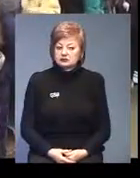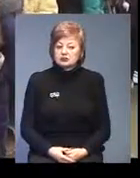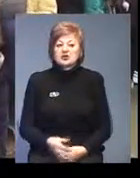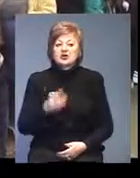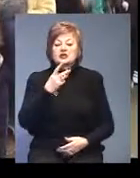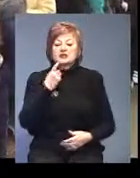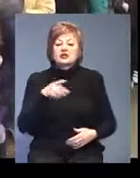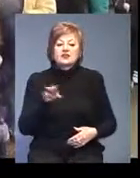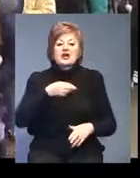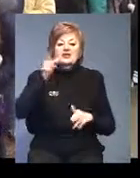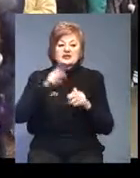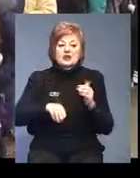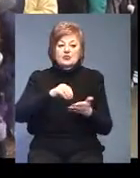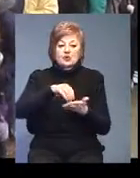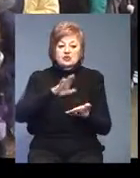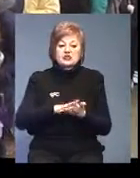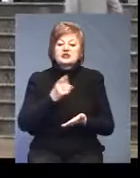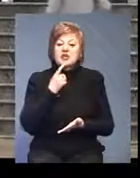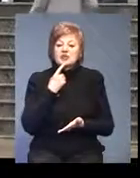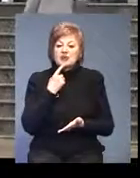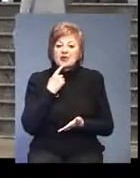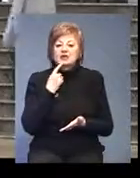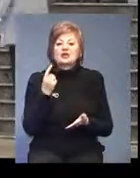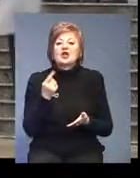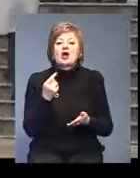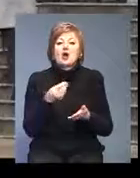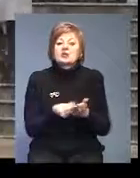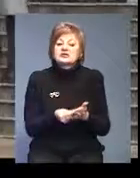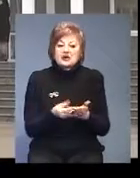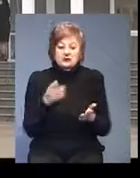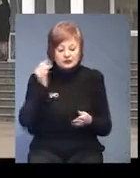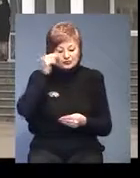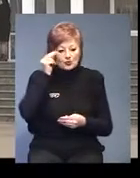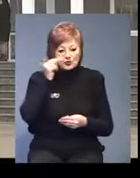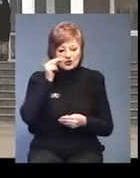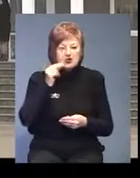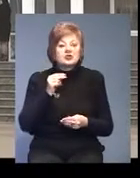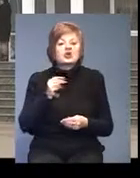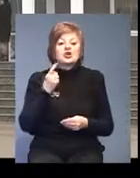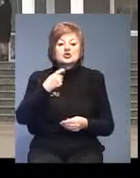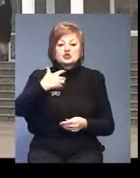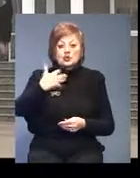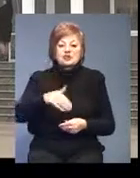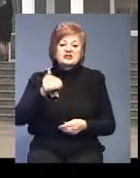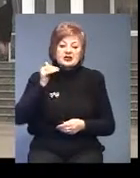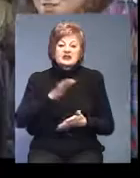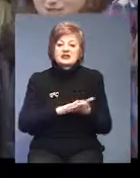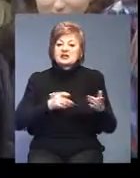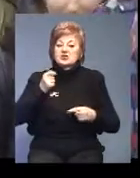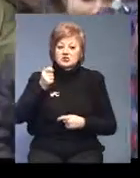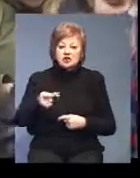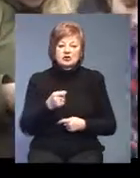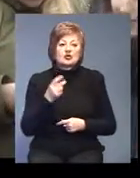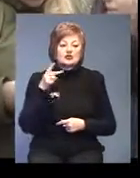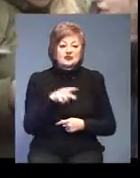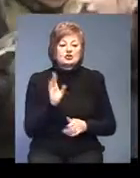31 січня завершилася реєстрація на пробне зовнішнє незалежне оцінювання. Українські випускники подали понад 150 тисяч заяв, 9 тисяч